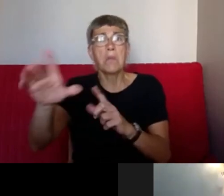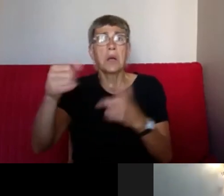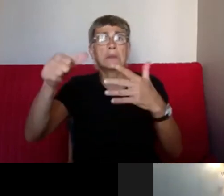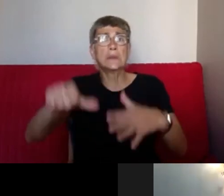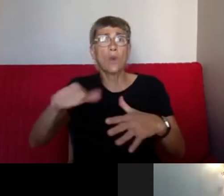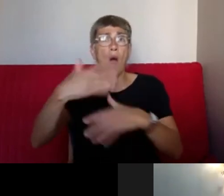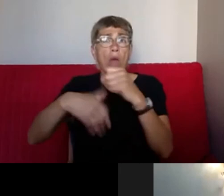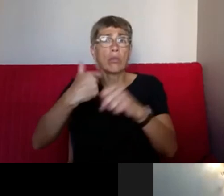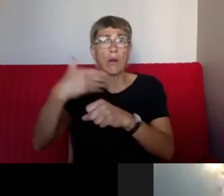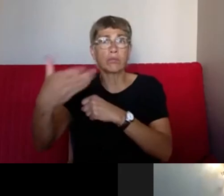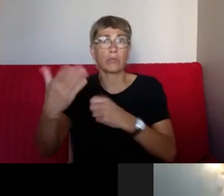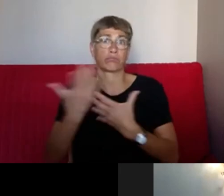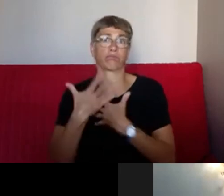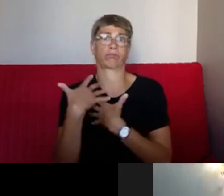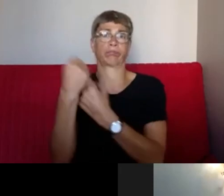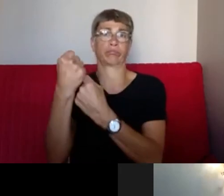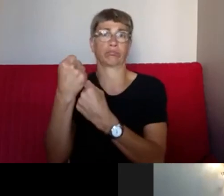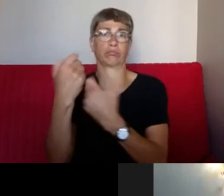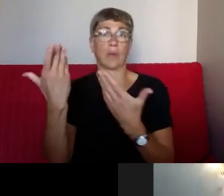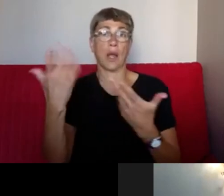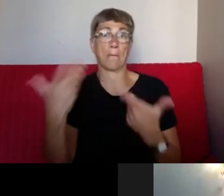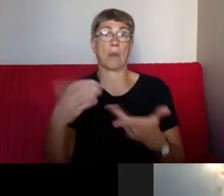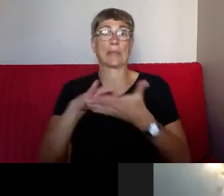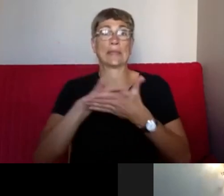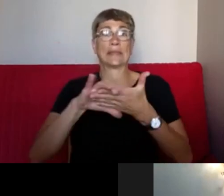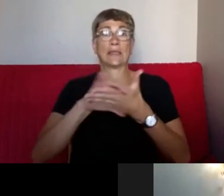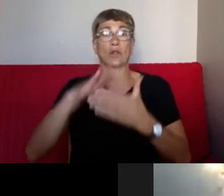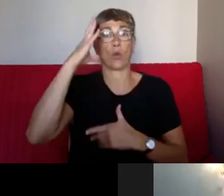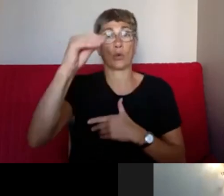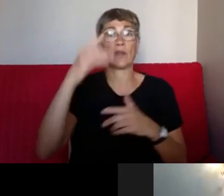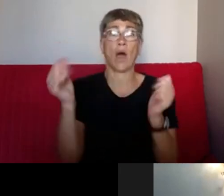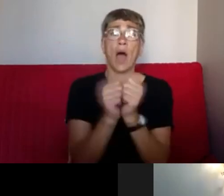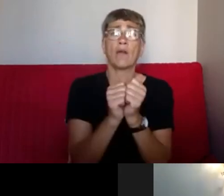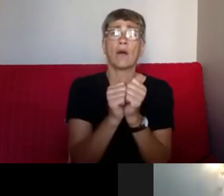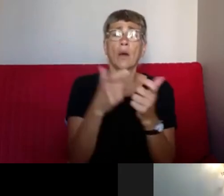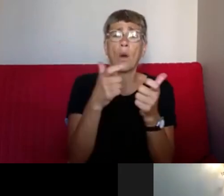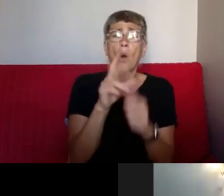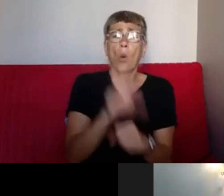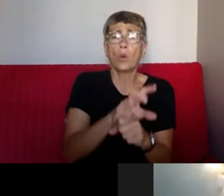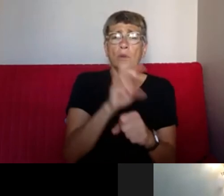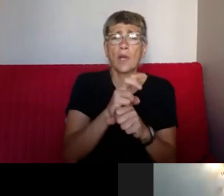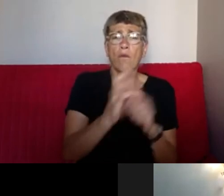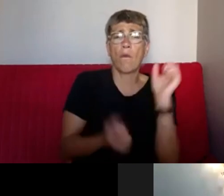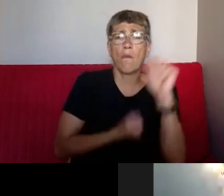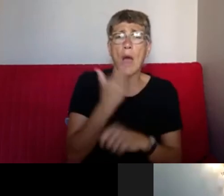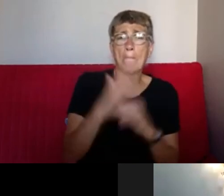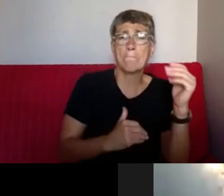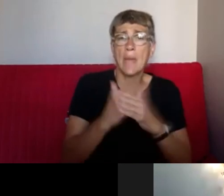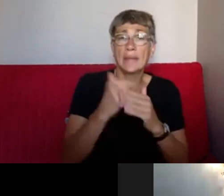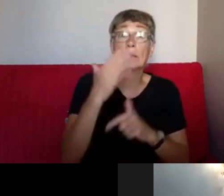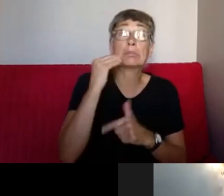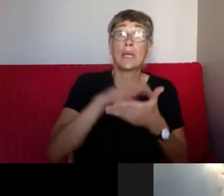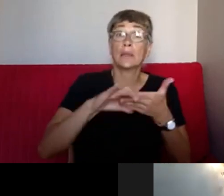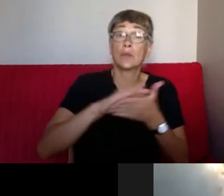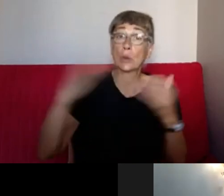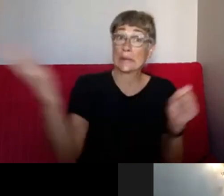1 an, voilà, je suis en licence pro avec le Conservatoire des arts et métiers. Et normalement, si je valide ma licence, j'espère,